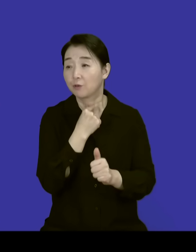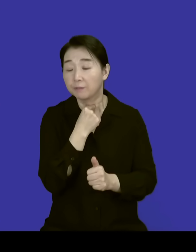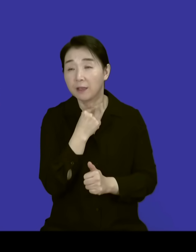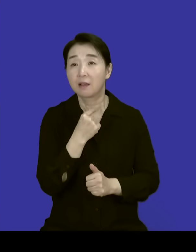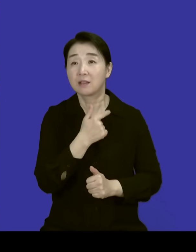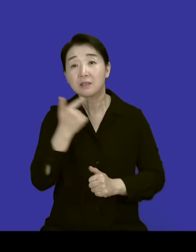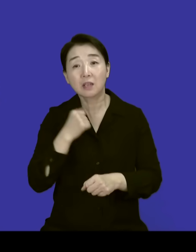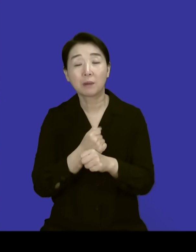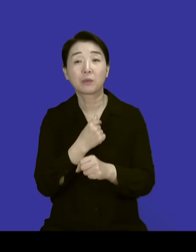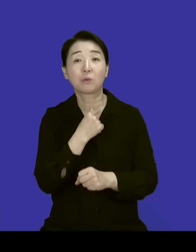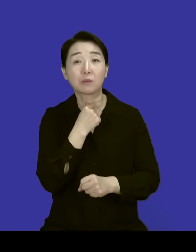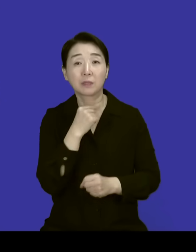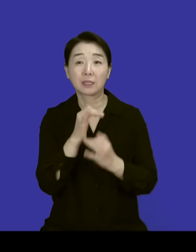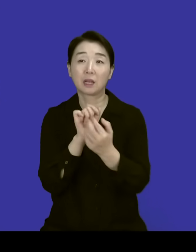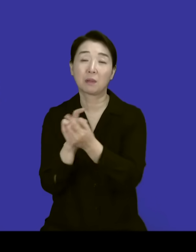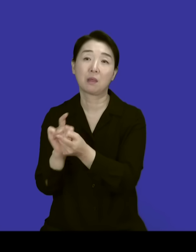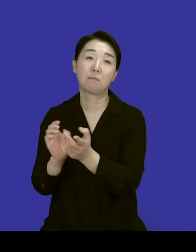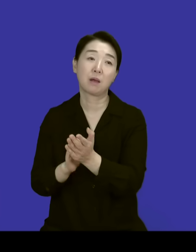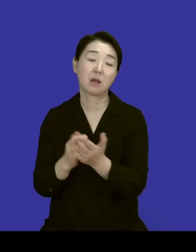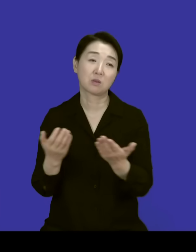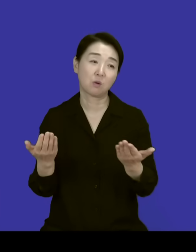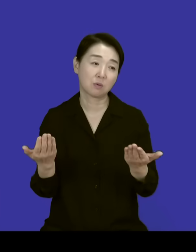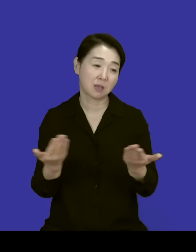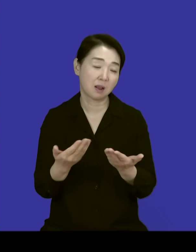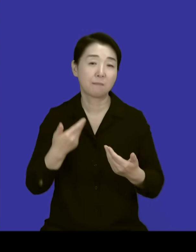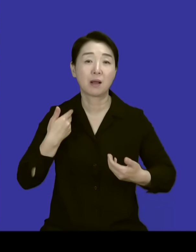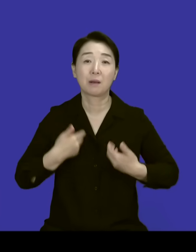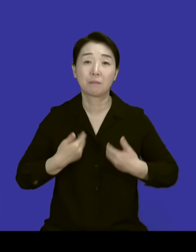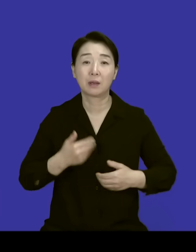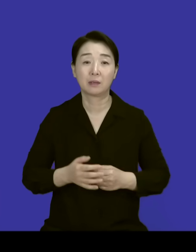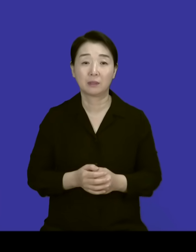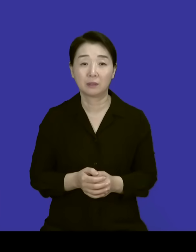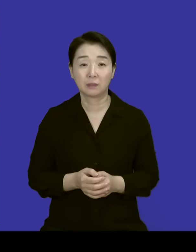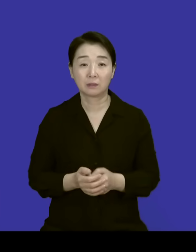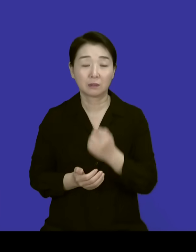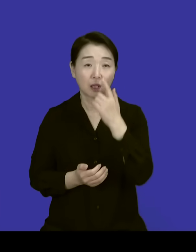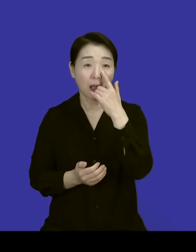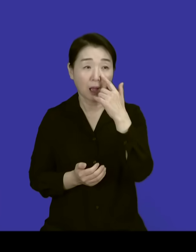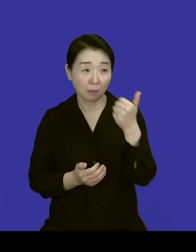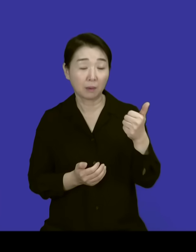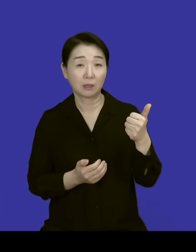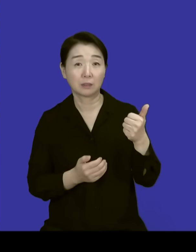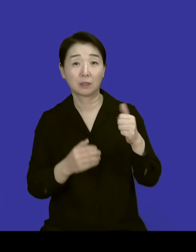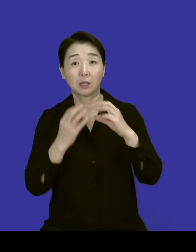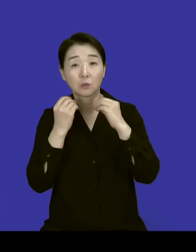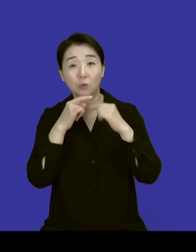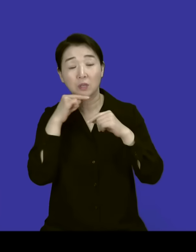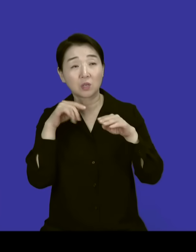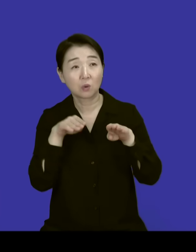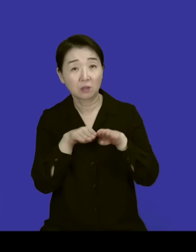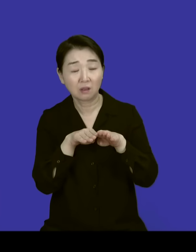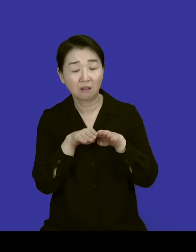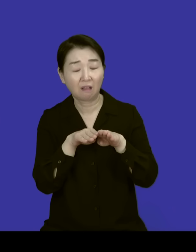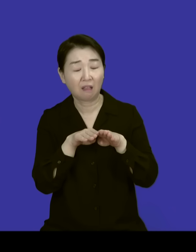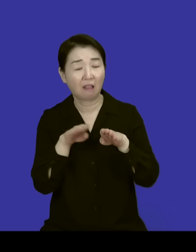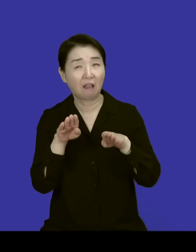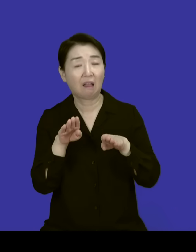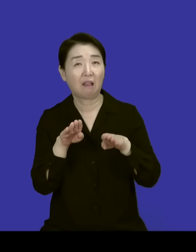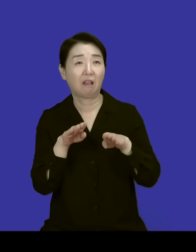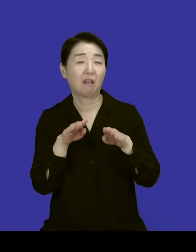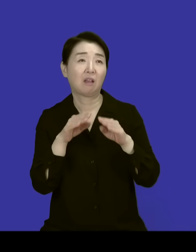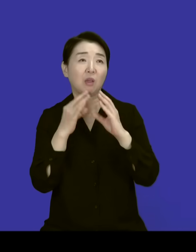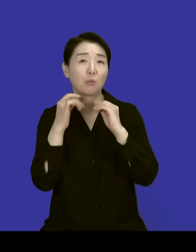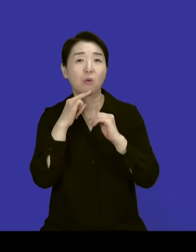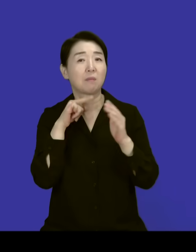더 많이 만나기 스케줄이 더 늘어나고 그리고 아버지한테 주말에 가는 건 똑같이 그냥 가기만 하고 토요일만. 그리고 어쩔